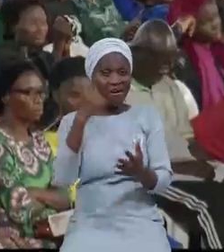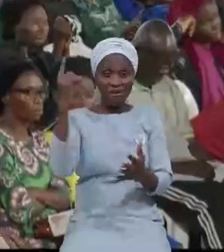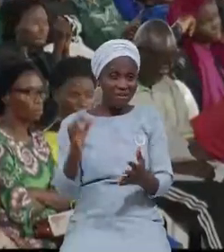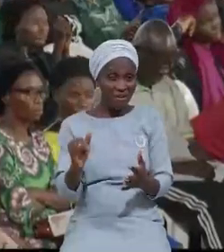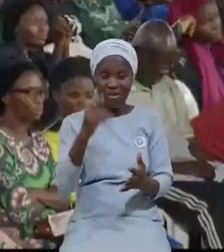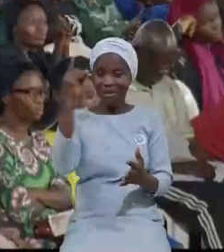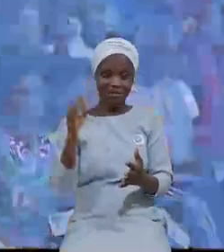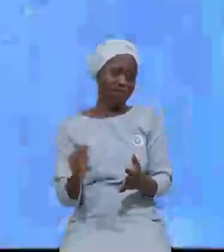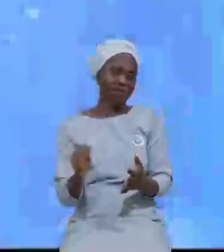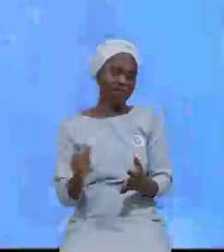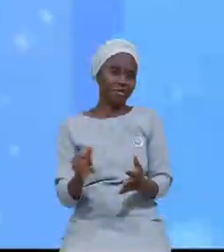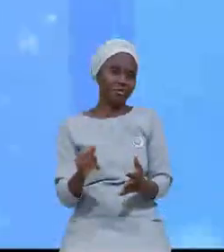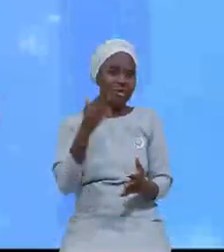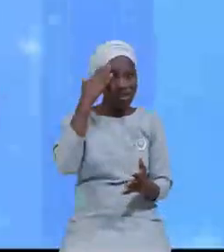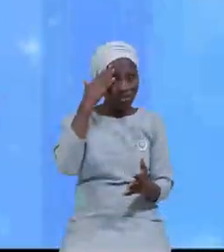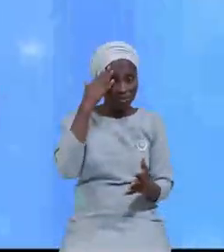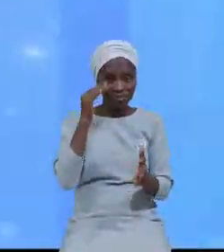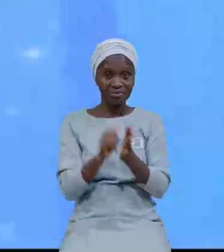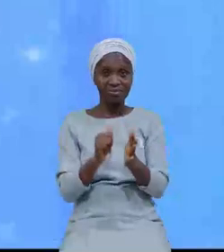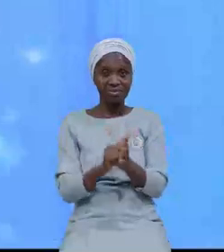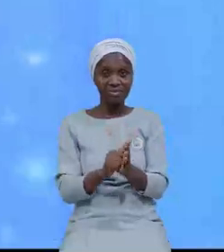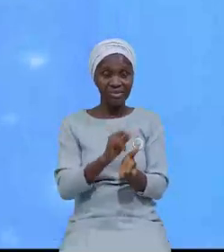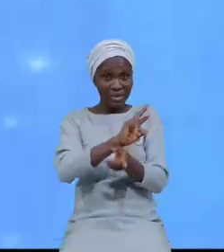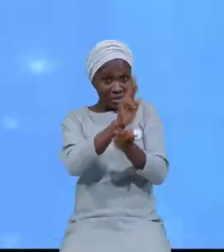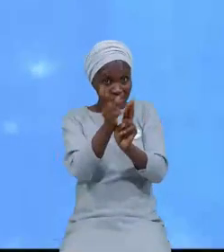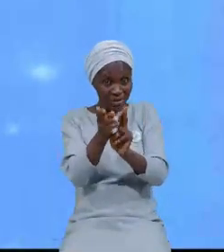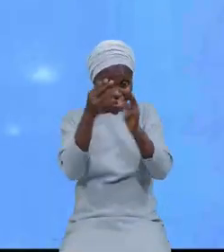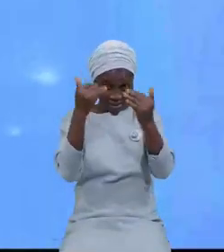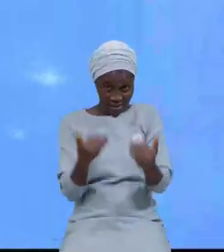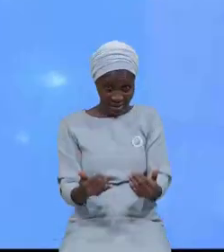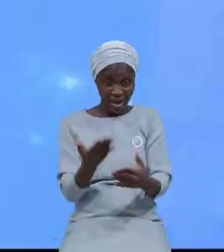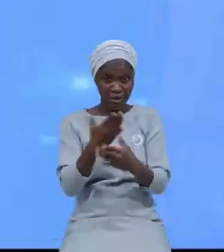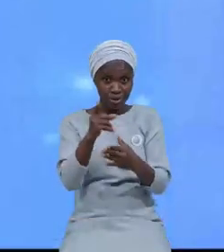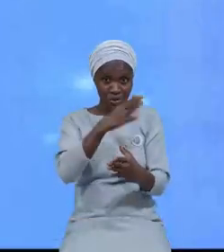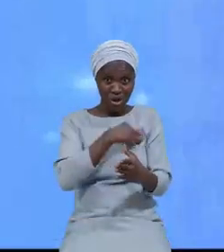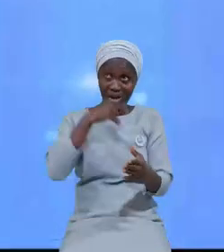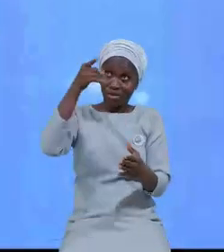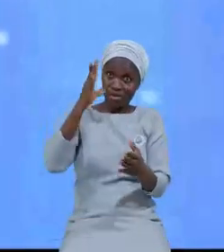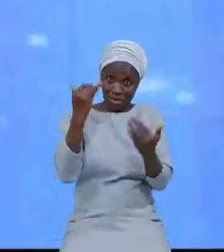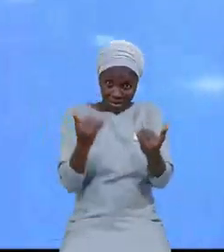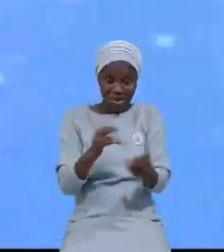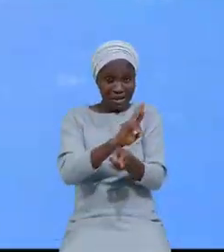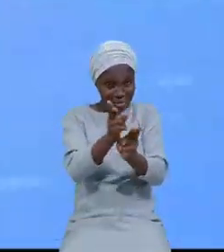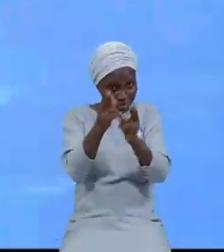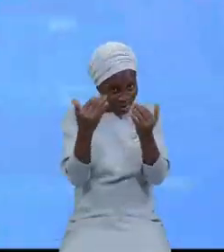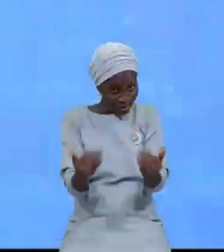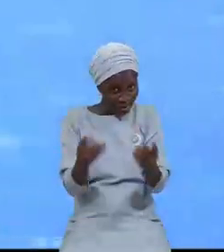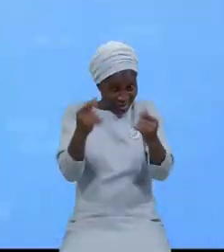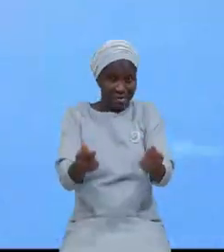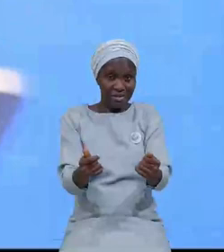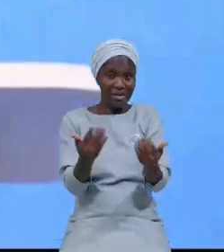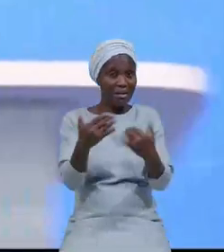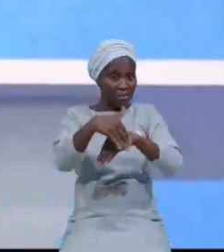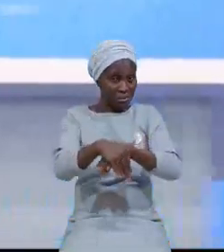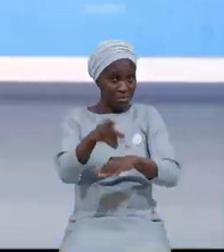pas une chose privé mais vous savez taut repentant peut être privé entre toi et Dieu maintenant là repentez-vous donc ce soir tu vas te